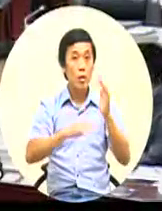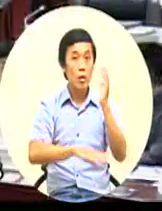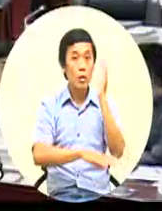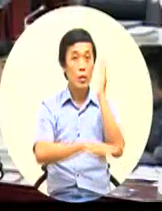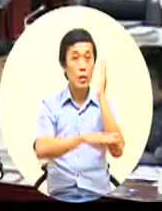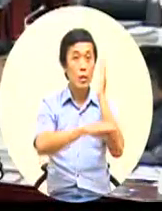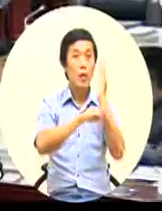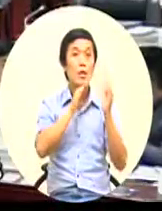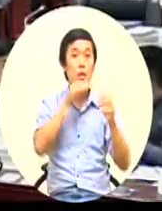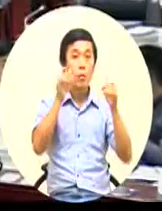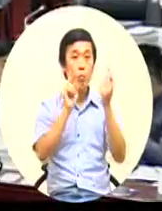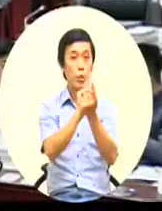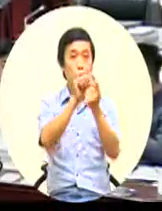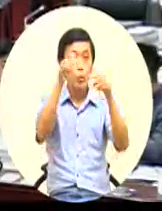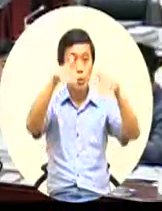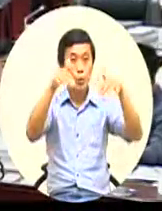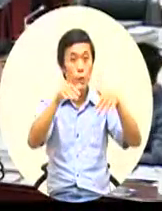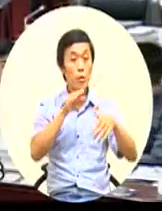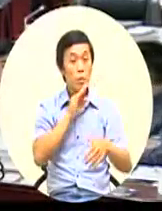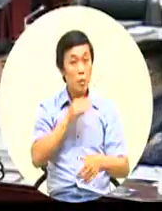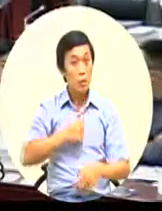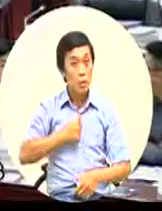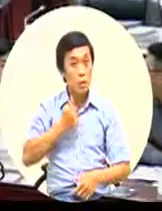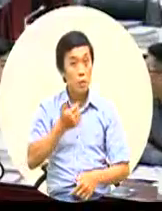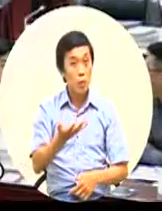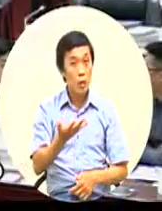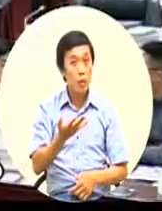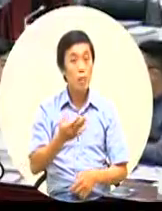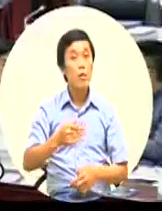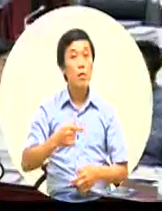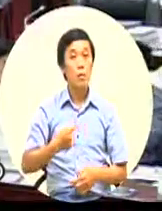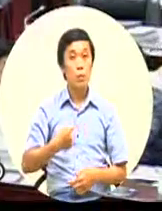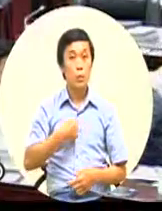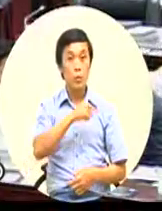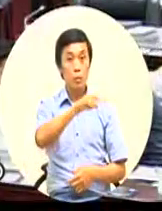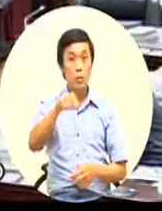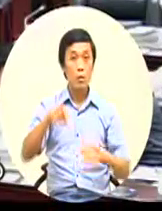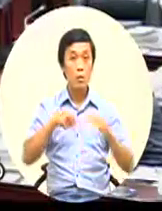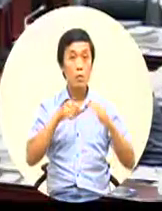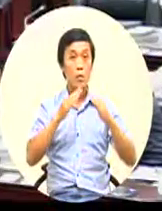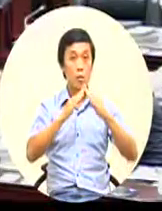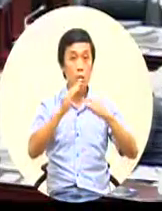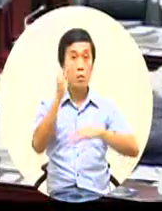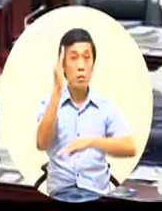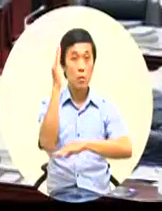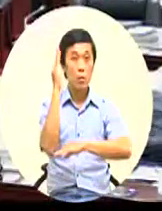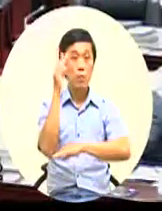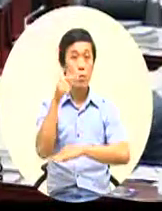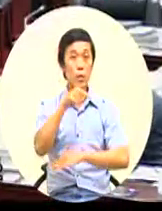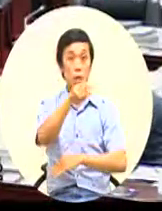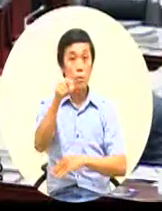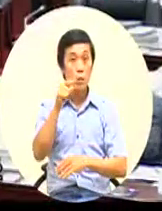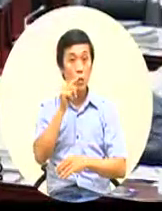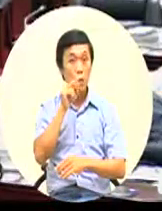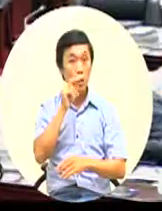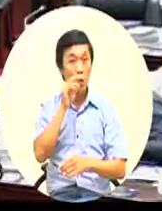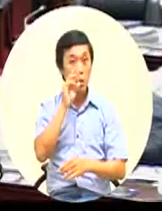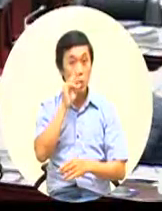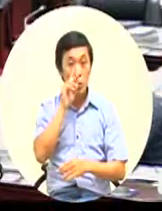哈，啊，真的是这样子吗？我们市政府有没有过错？有没有疏